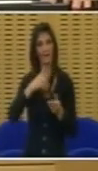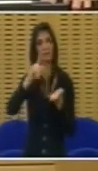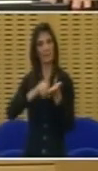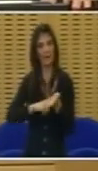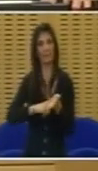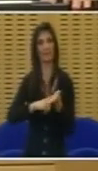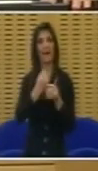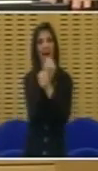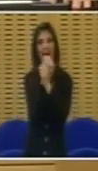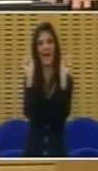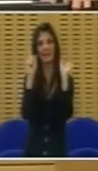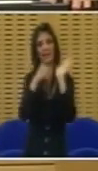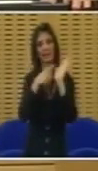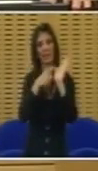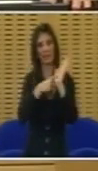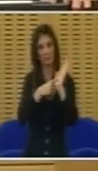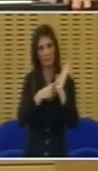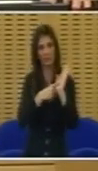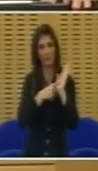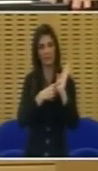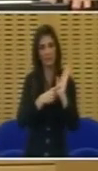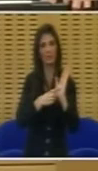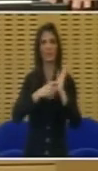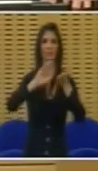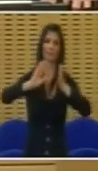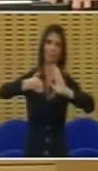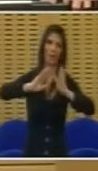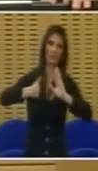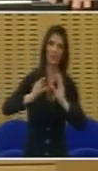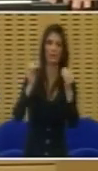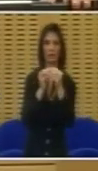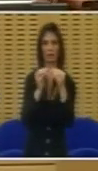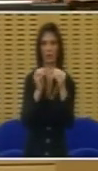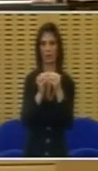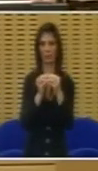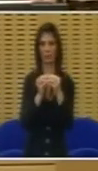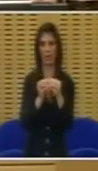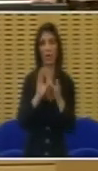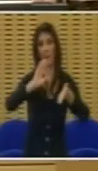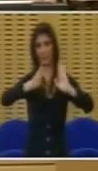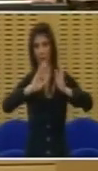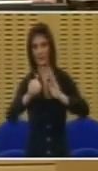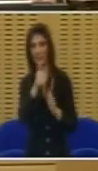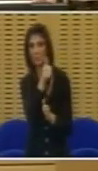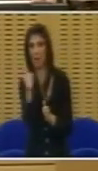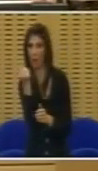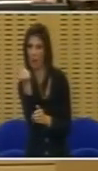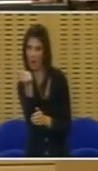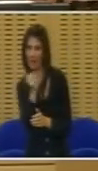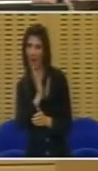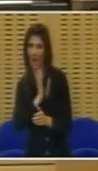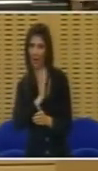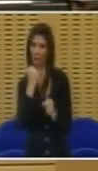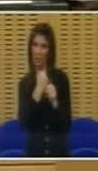υπηρετούν πραγματικά τα συμφέροντα του τόπου και του λαού και όχι μιας ολιγαρχίας οικονομικών παραγόντων του χρηματοπιστωτικού